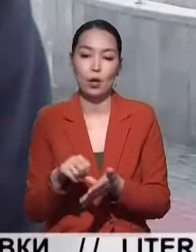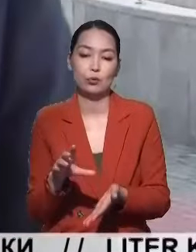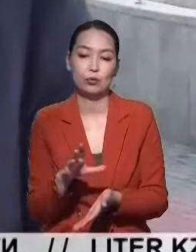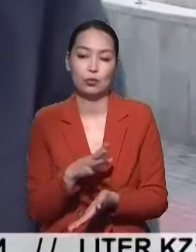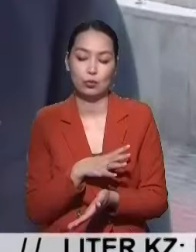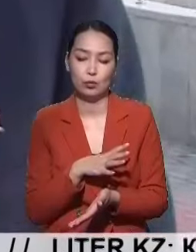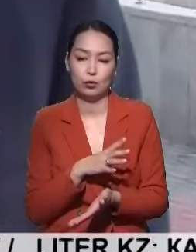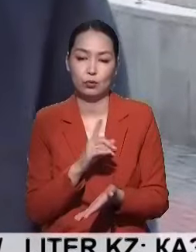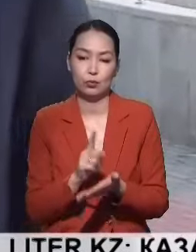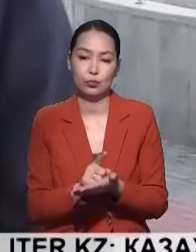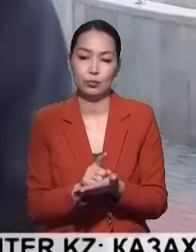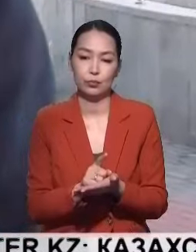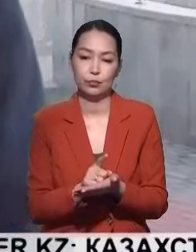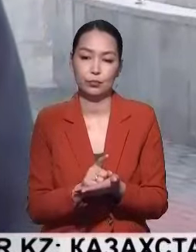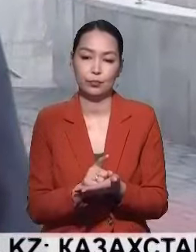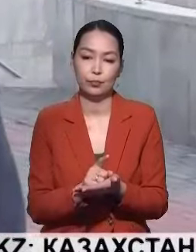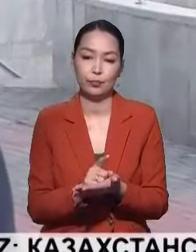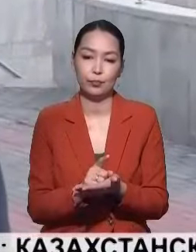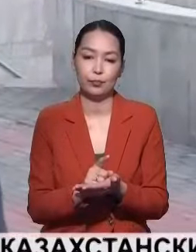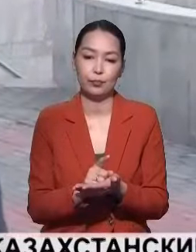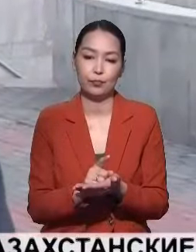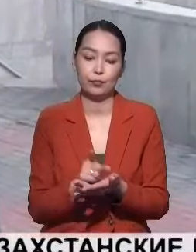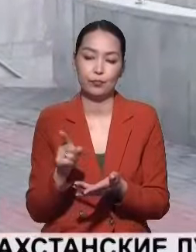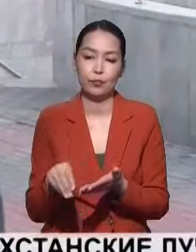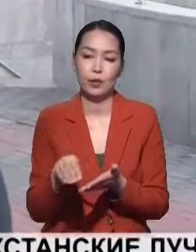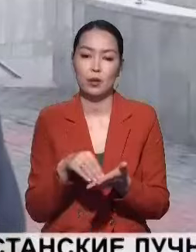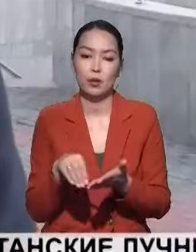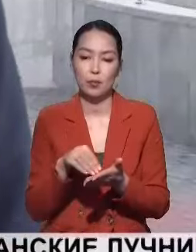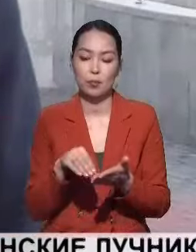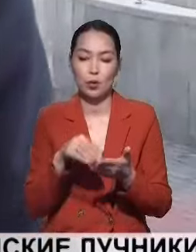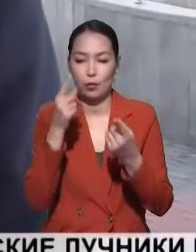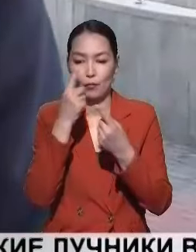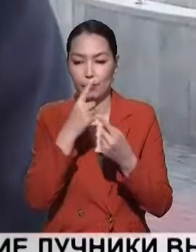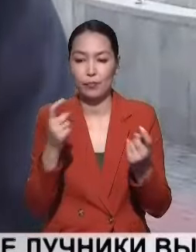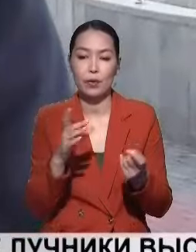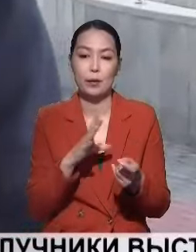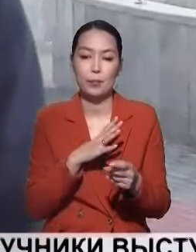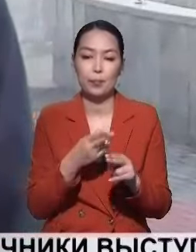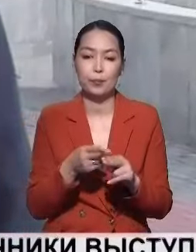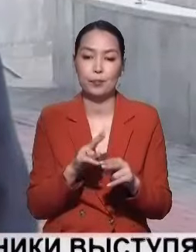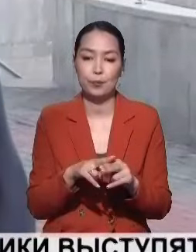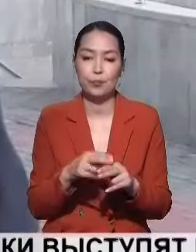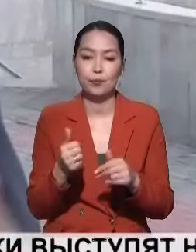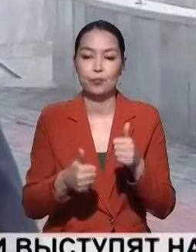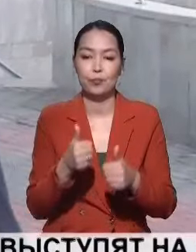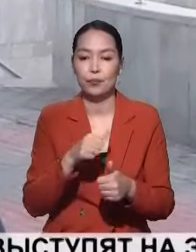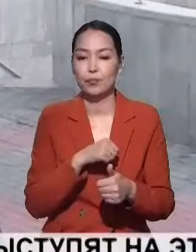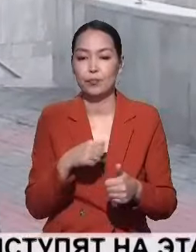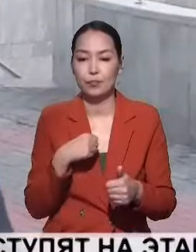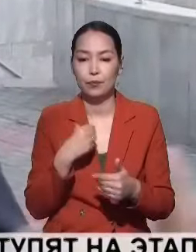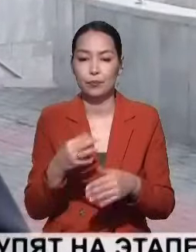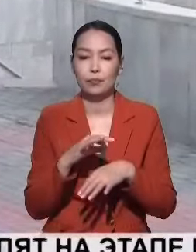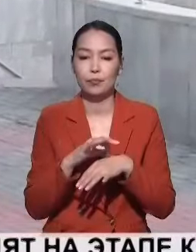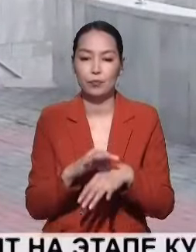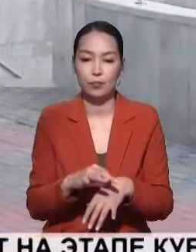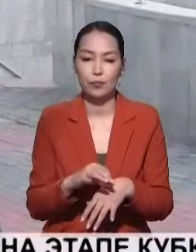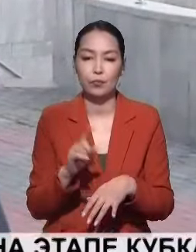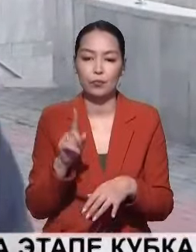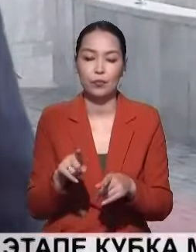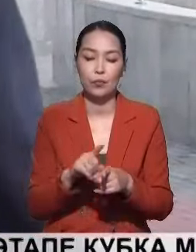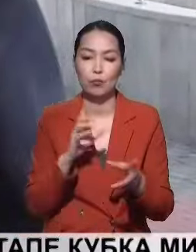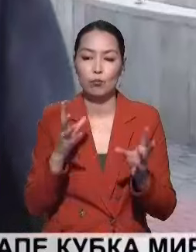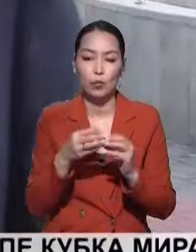конкурс не проведен, надо было повторно объявлять конкурсы, по новой проводить, это занимало, опять же, большое